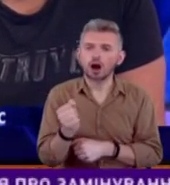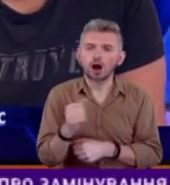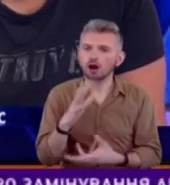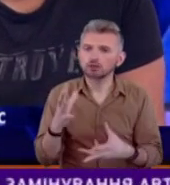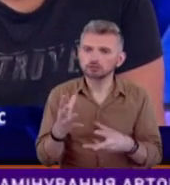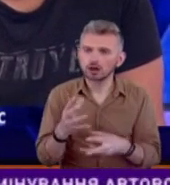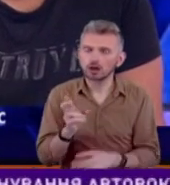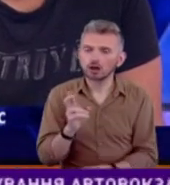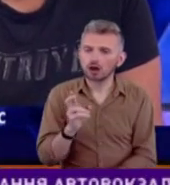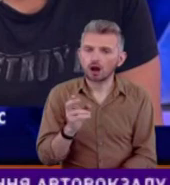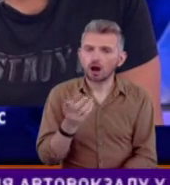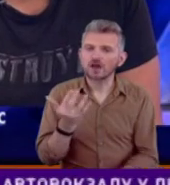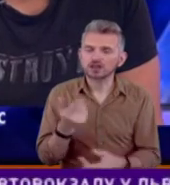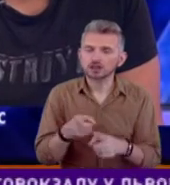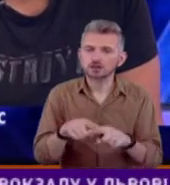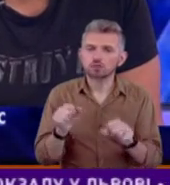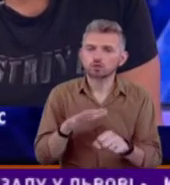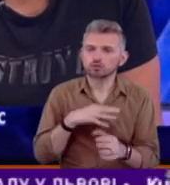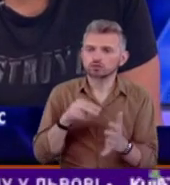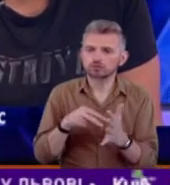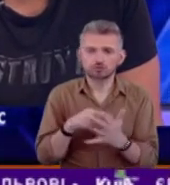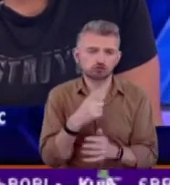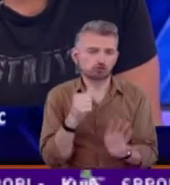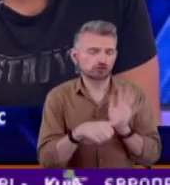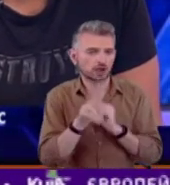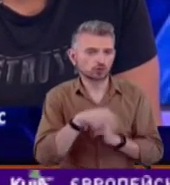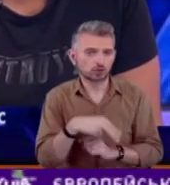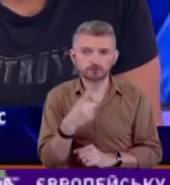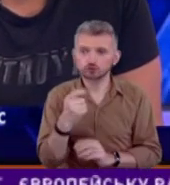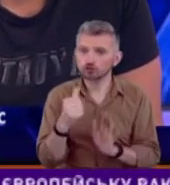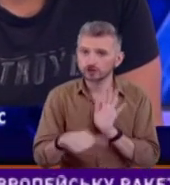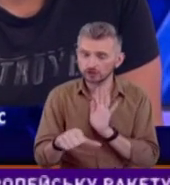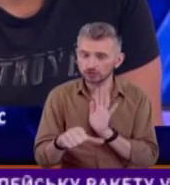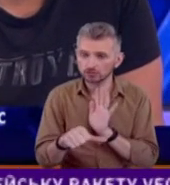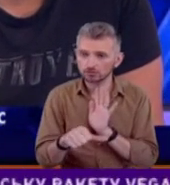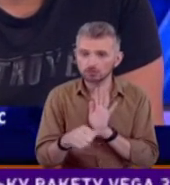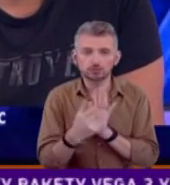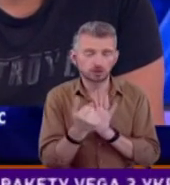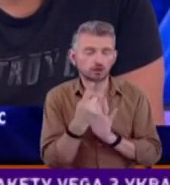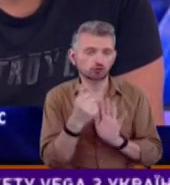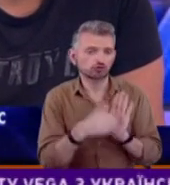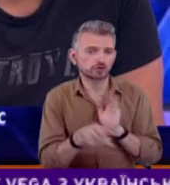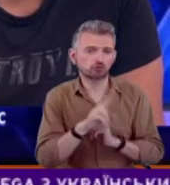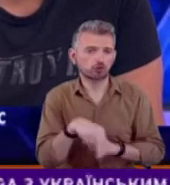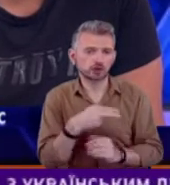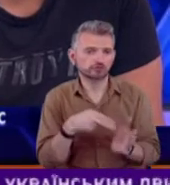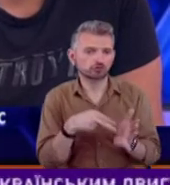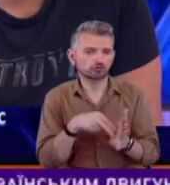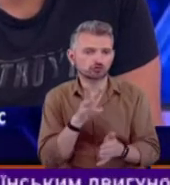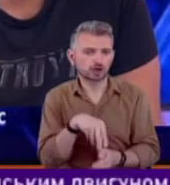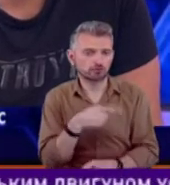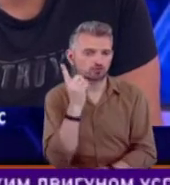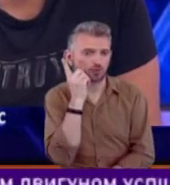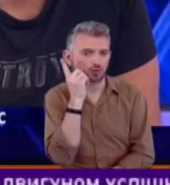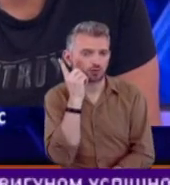А скільки могло це коштувати? $160. 160? Да, $160. І